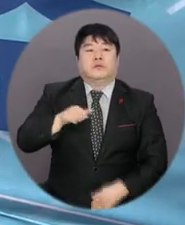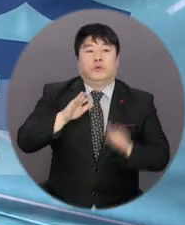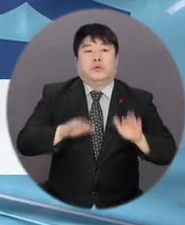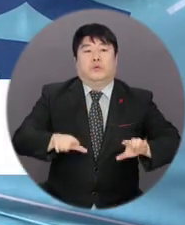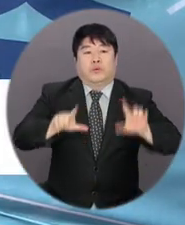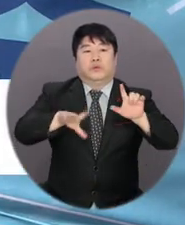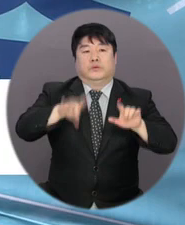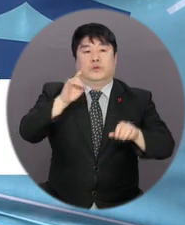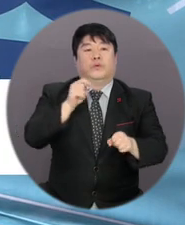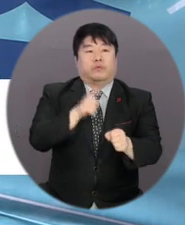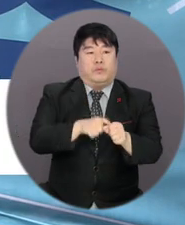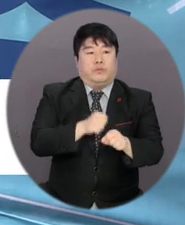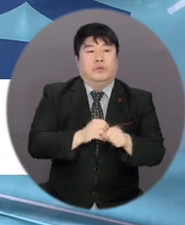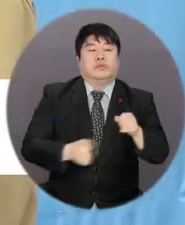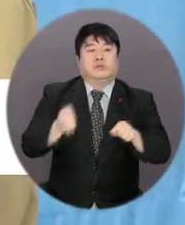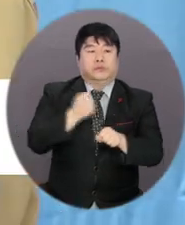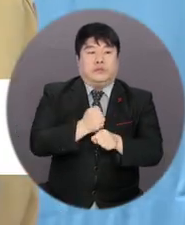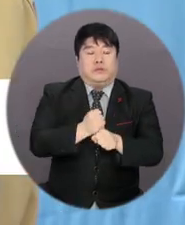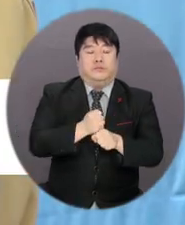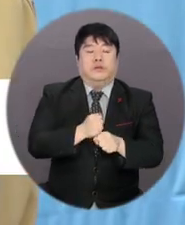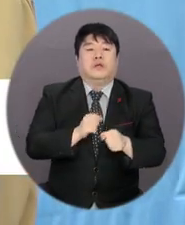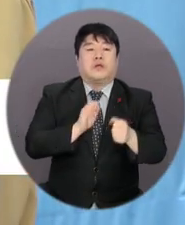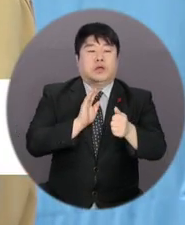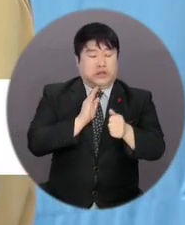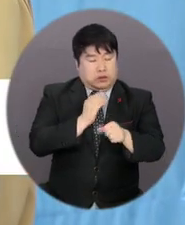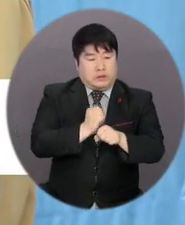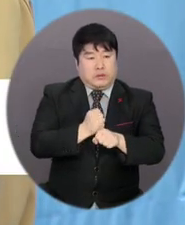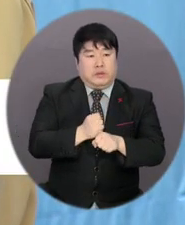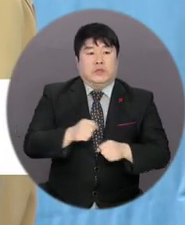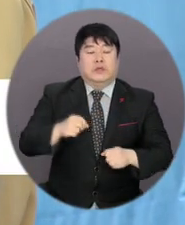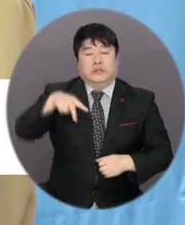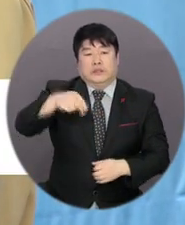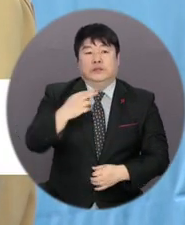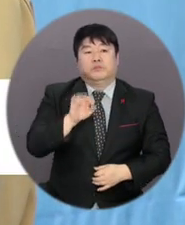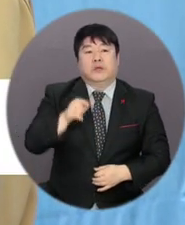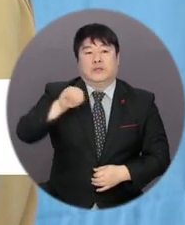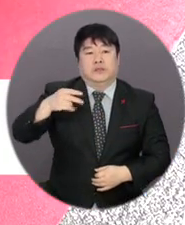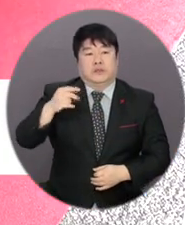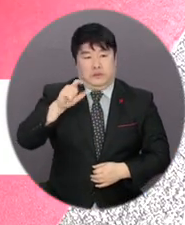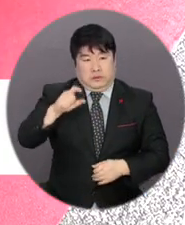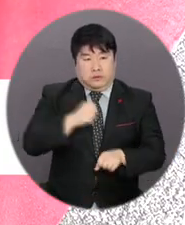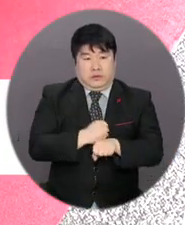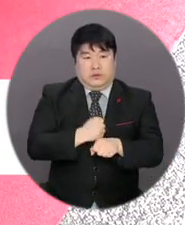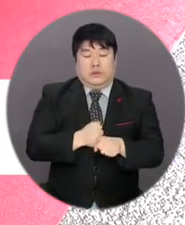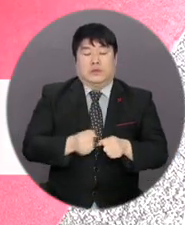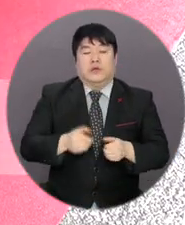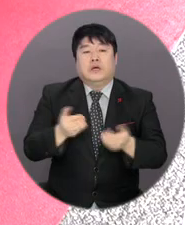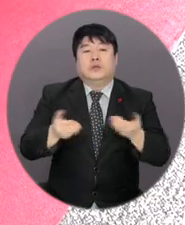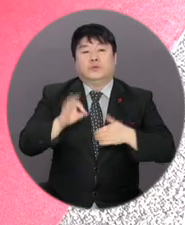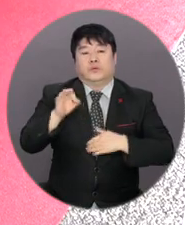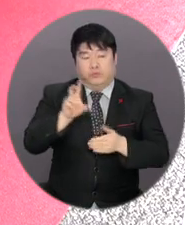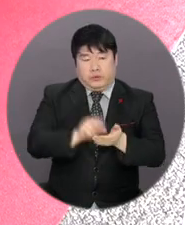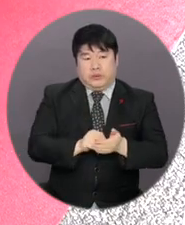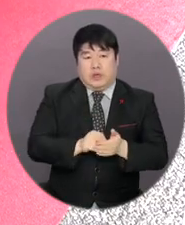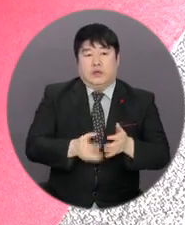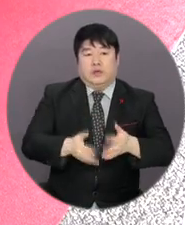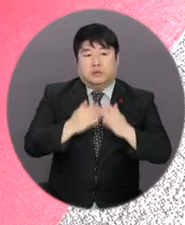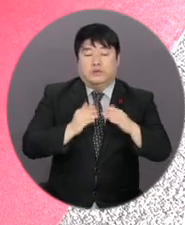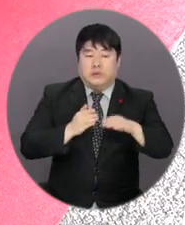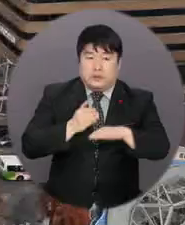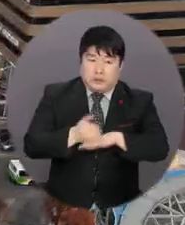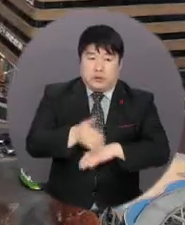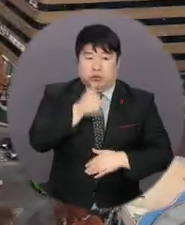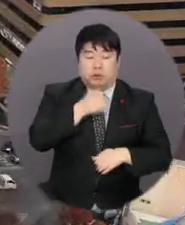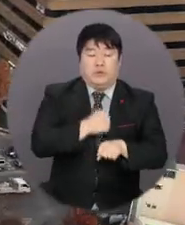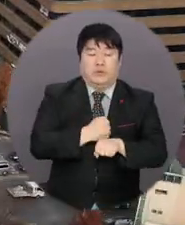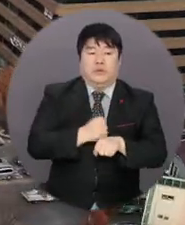올해 초 목표했던 창업 지원 핵심 시설인 스테이션 G가 사업비 문제로 착공이 지연되고 있고 광주에 들어설 다른